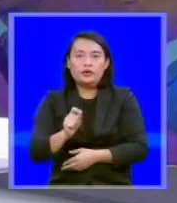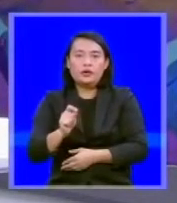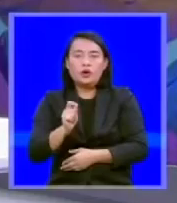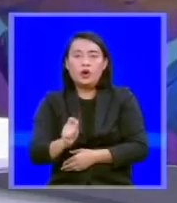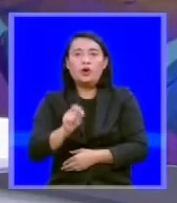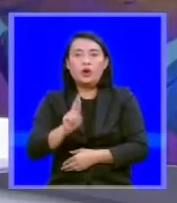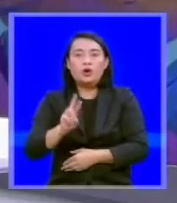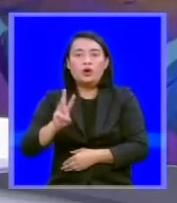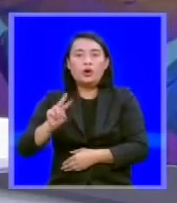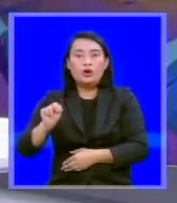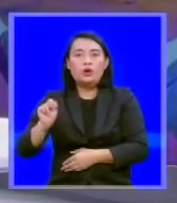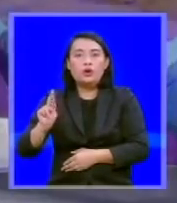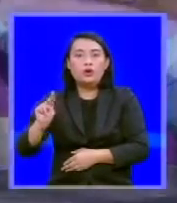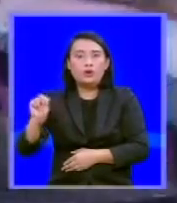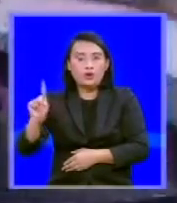าติรายงานสดจากสภาเลยค่ะ